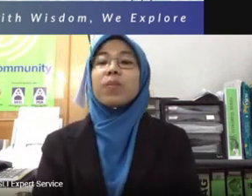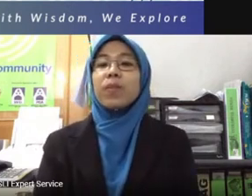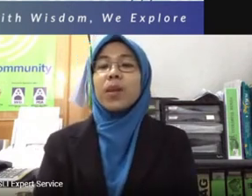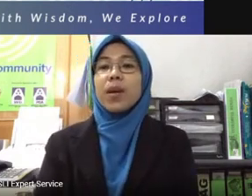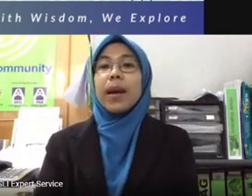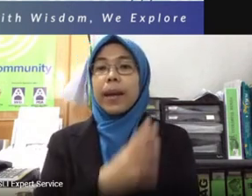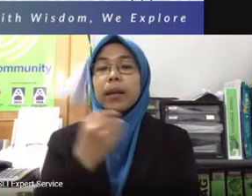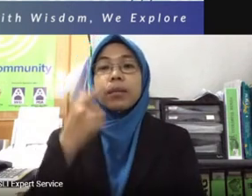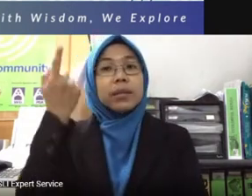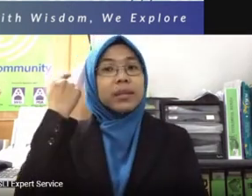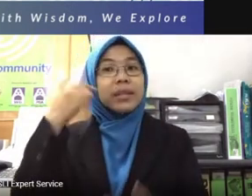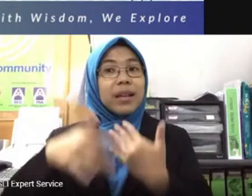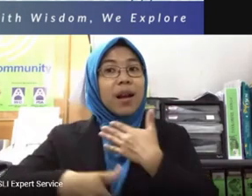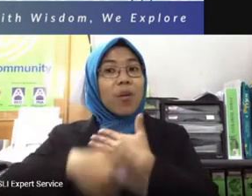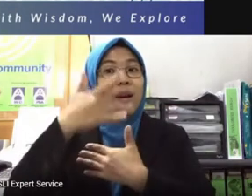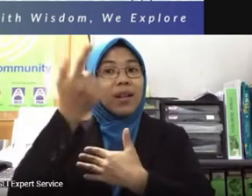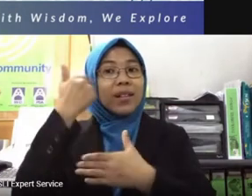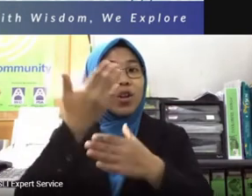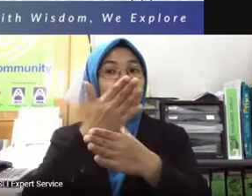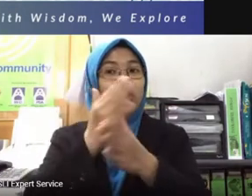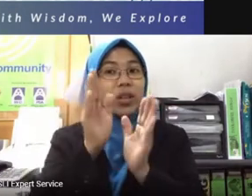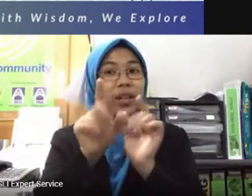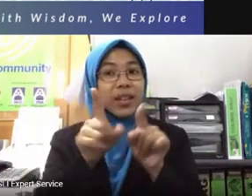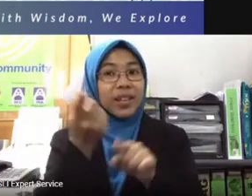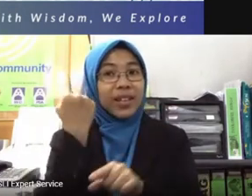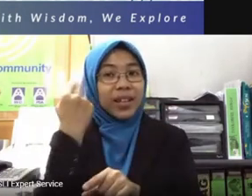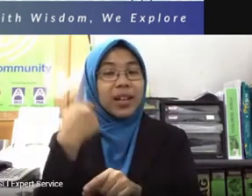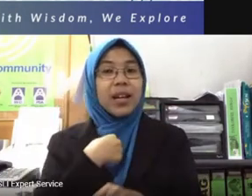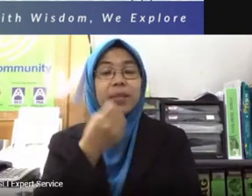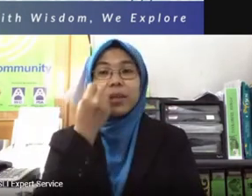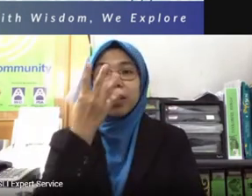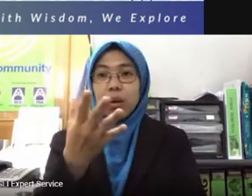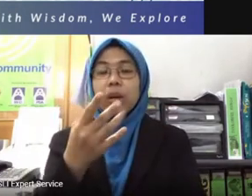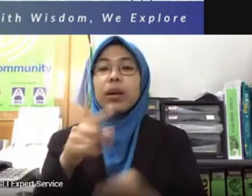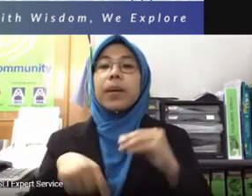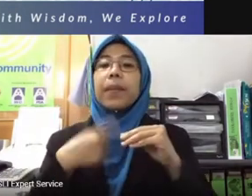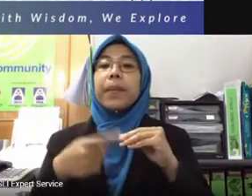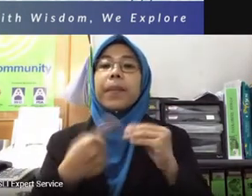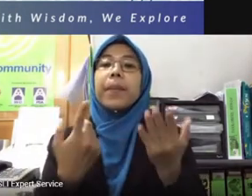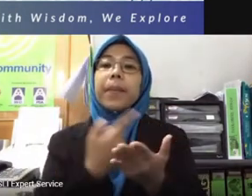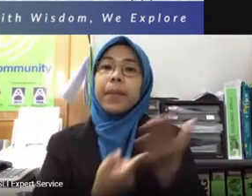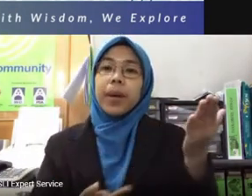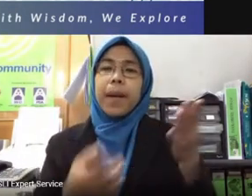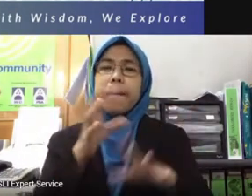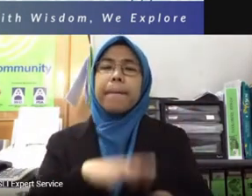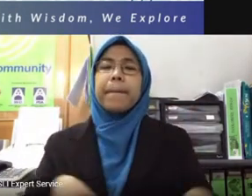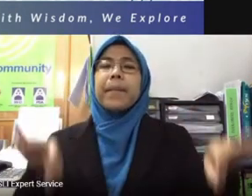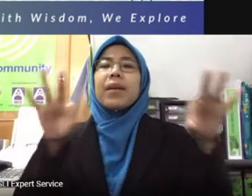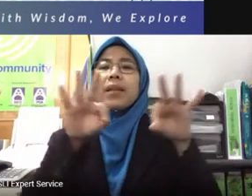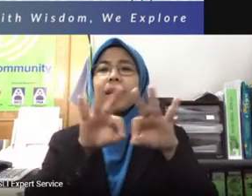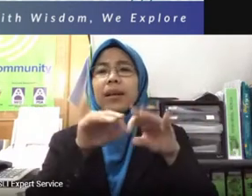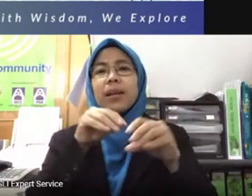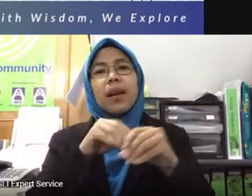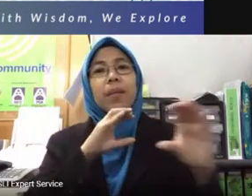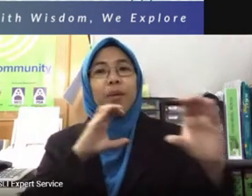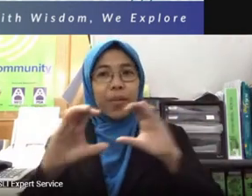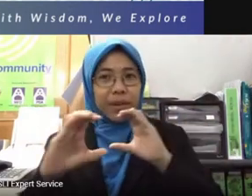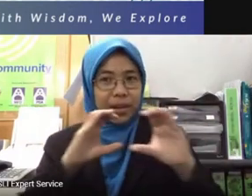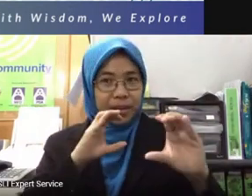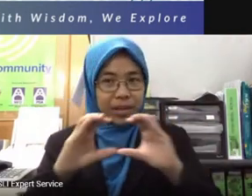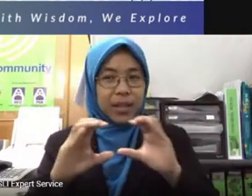Sebab tu di awal perkongsian saya tadi, saya ada bercakap tentang elemen-elemen penting dalam berkomunikasi,